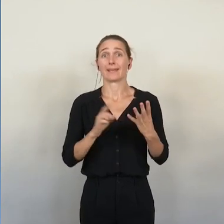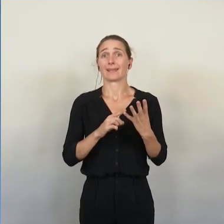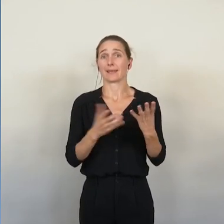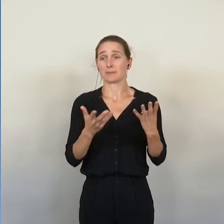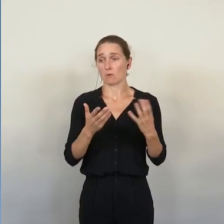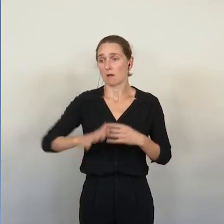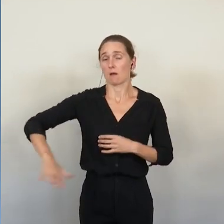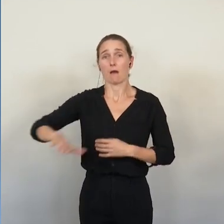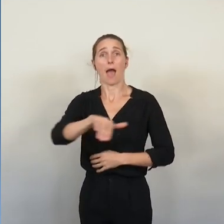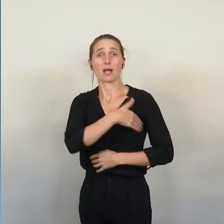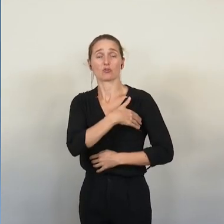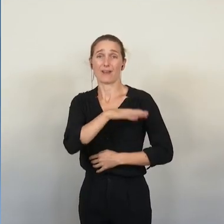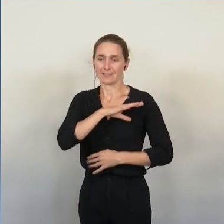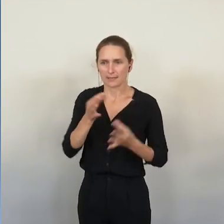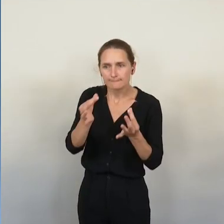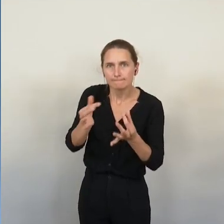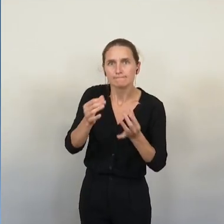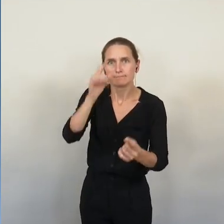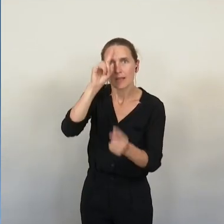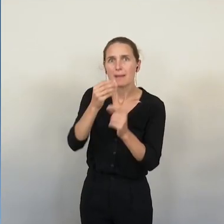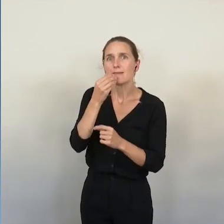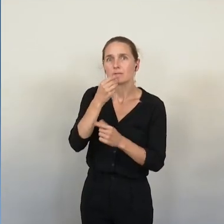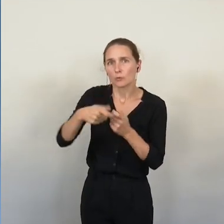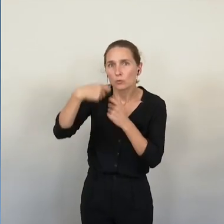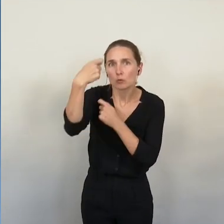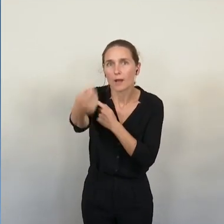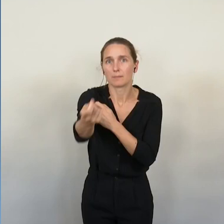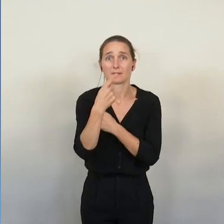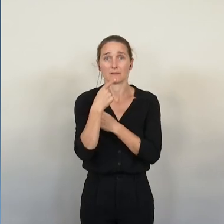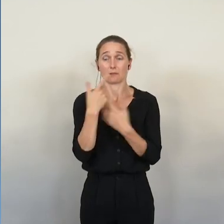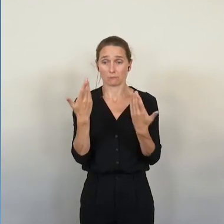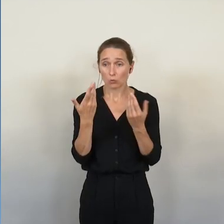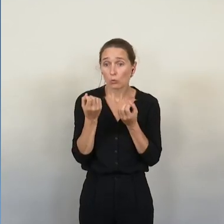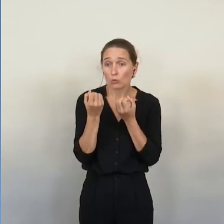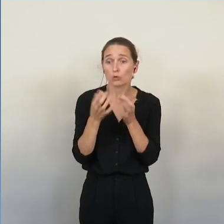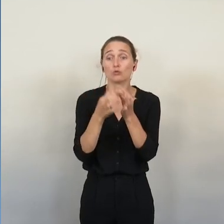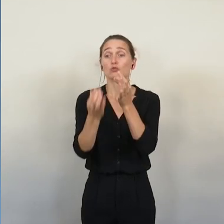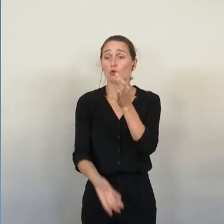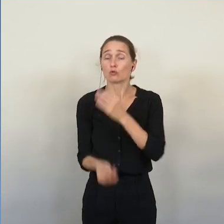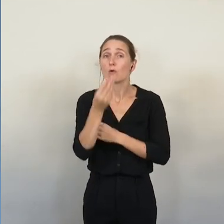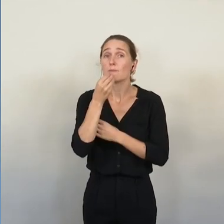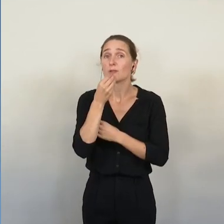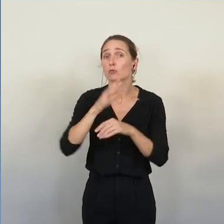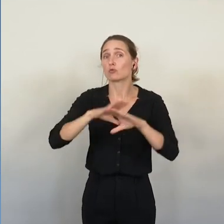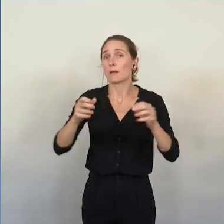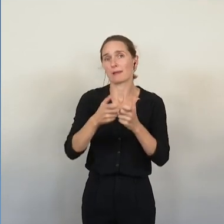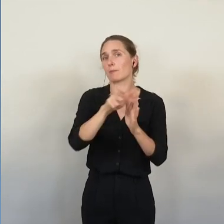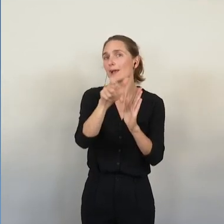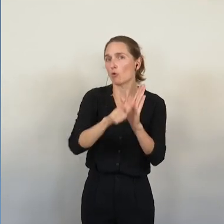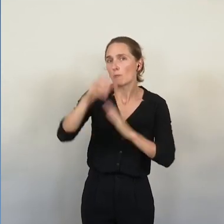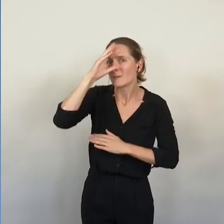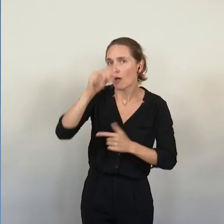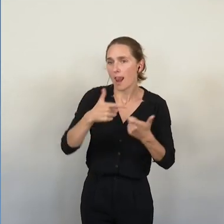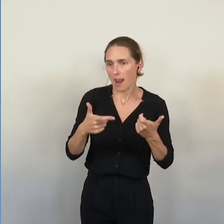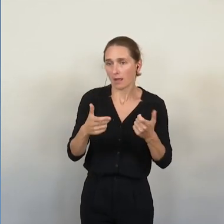des agents il s'agit ici d'optimiser toutes les solutions de restauration qui sont proposées aux agents dans une démarche de transition alimentaire et de développer des